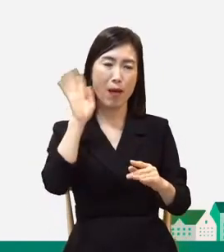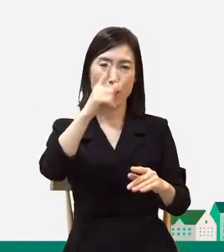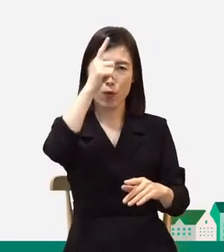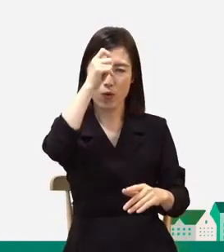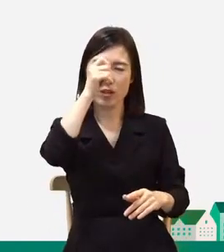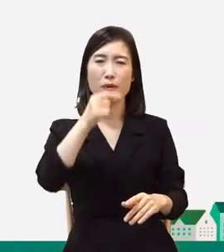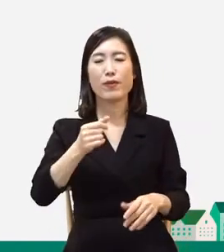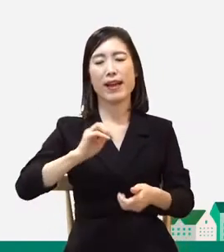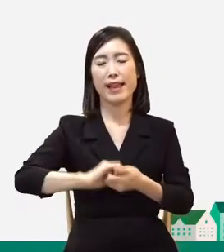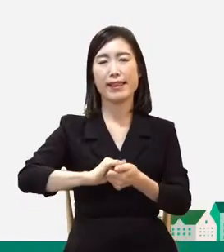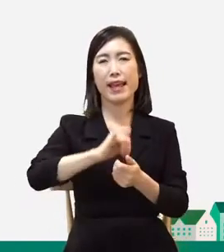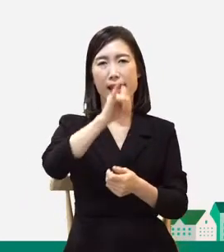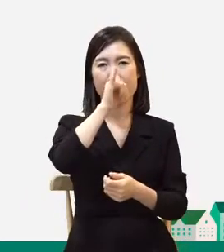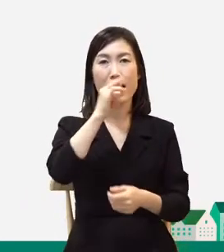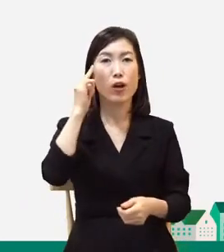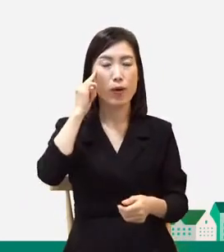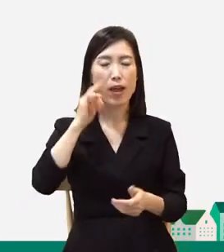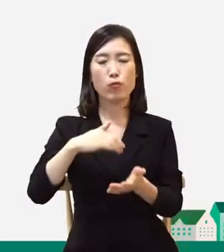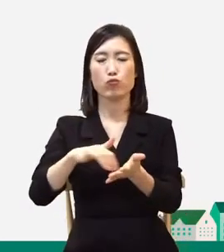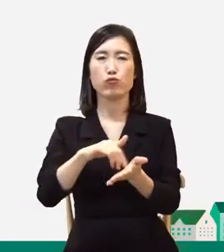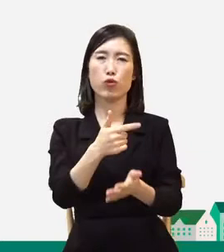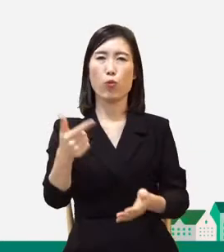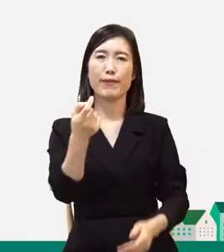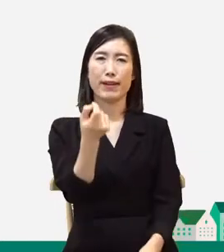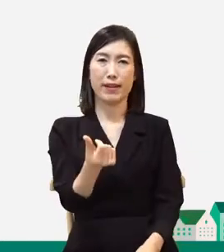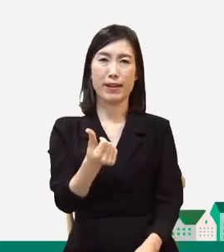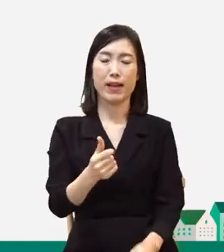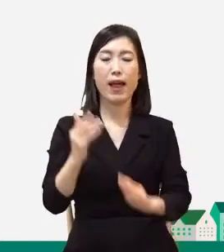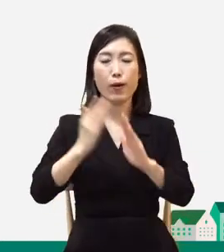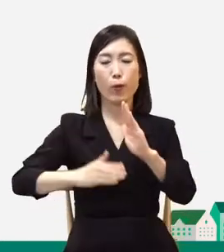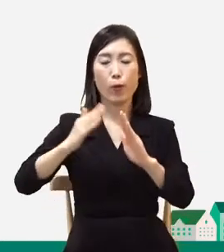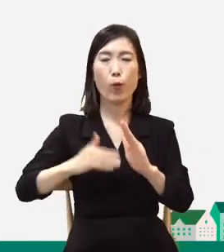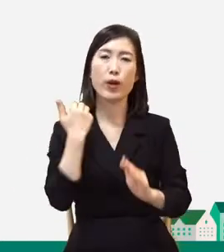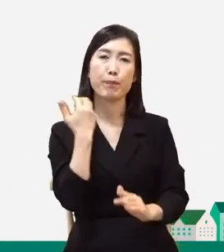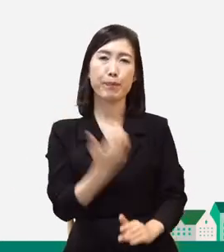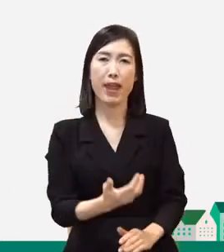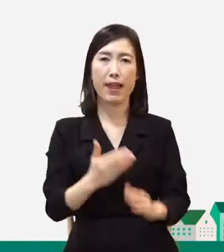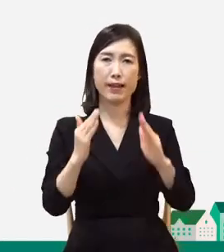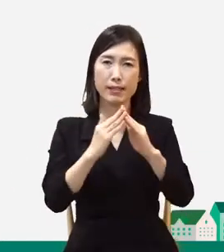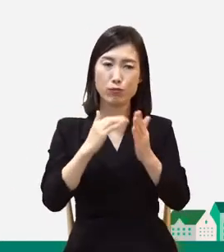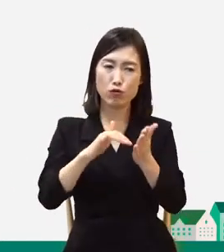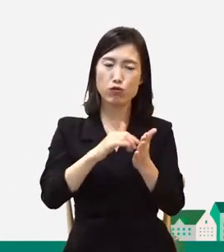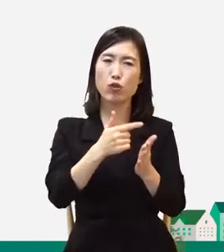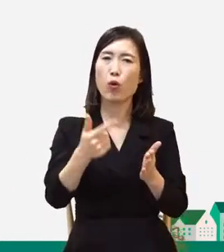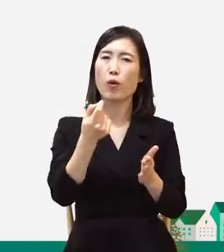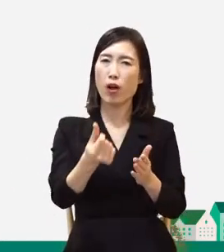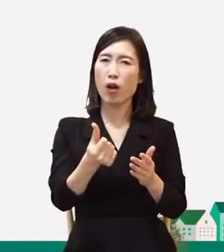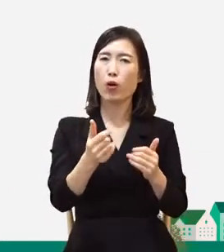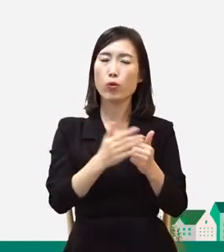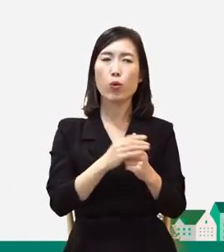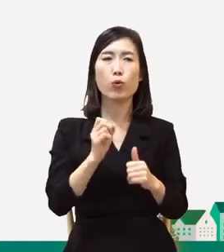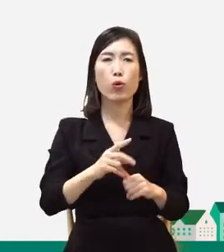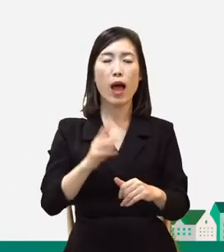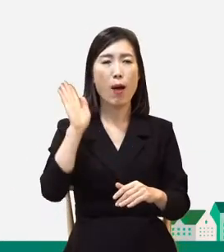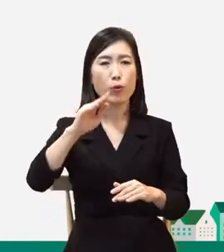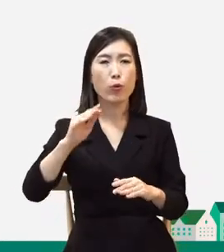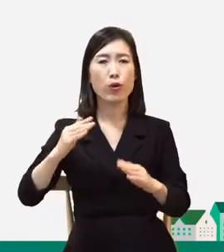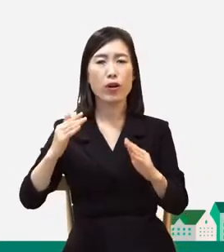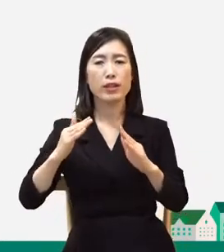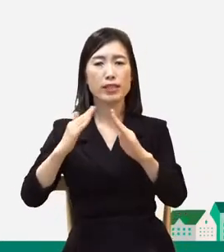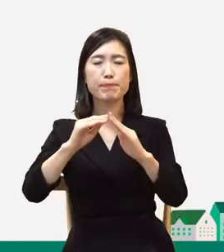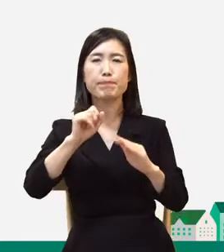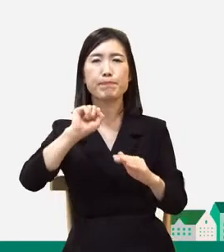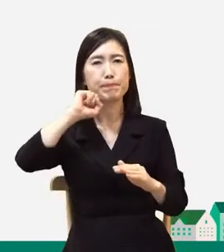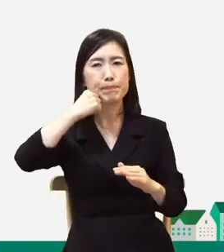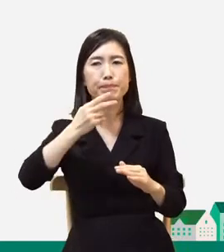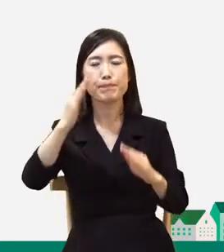일단은 물량 자체가 매우 적죠. 공공임대주택 자체가 매우 적고 그것이 여러 주거 취약계층한테